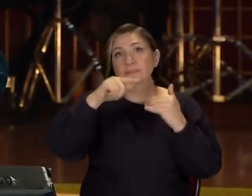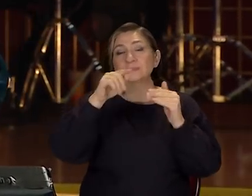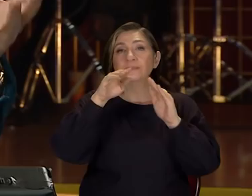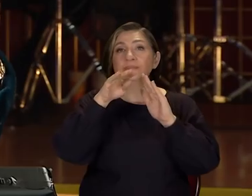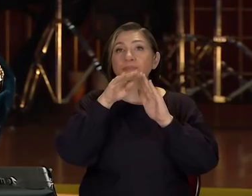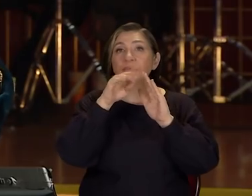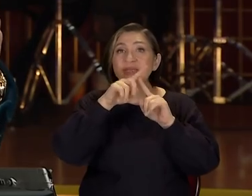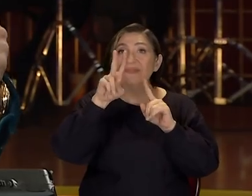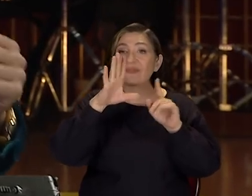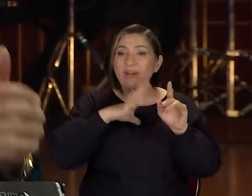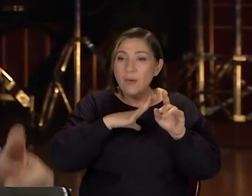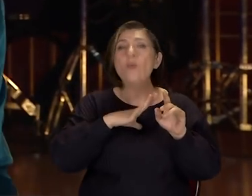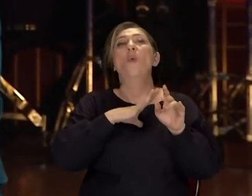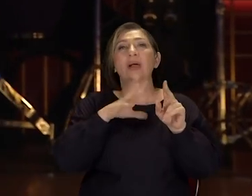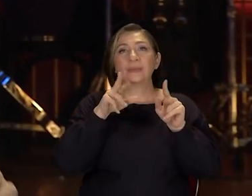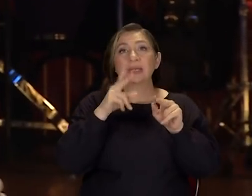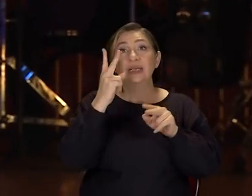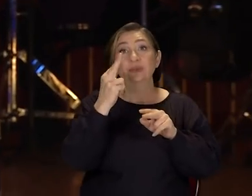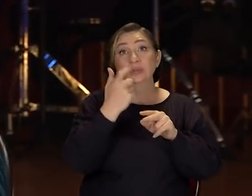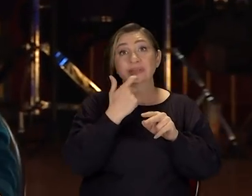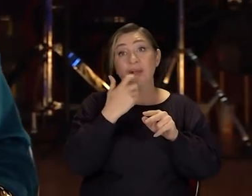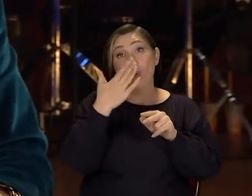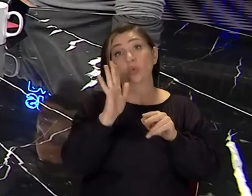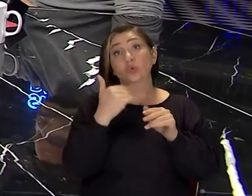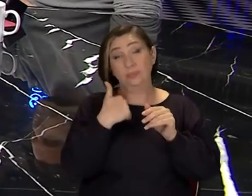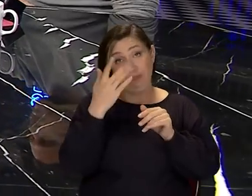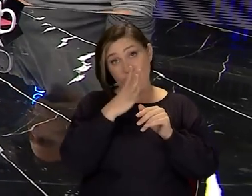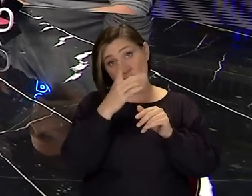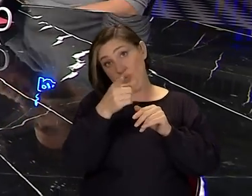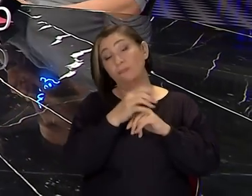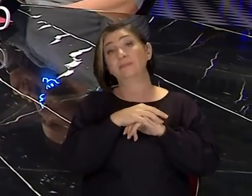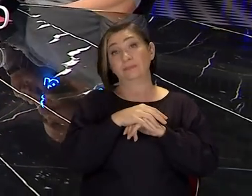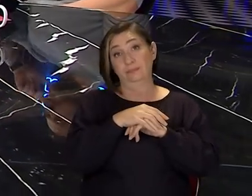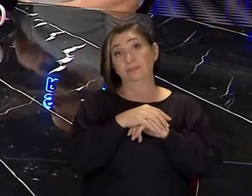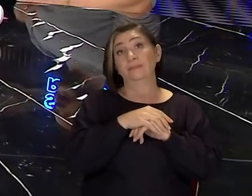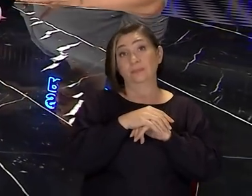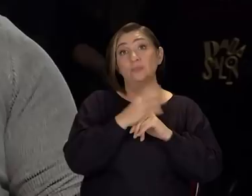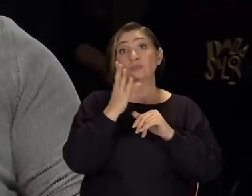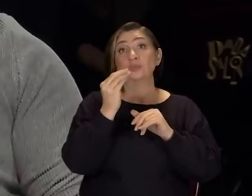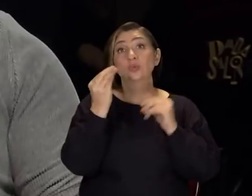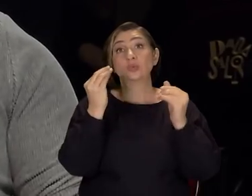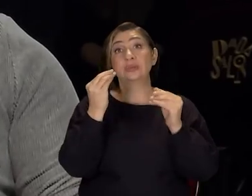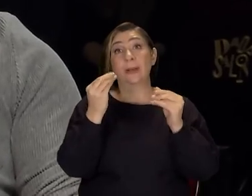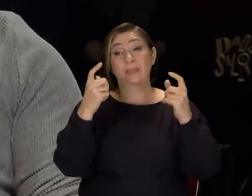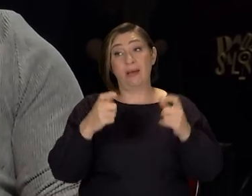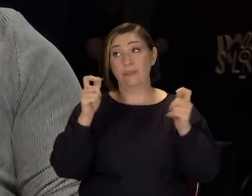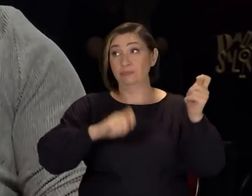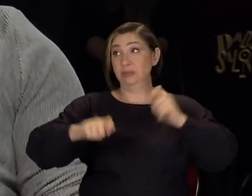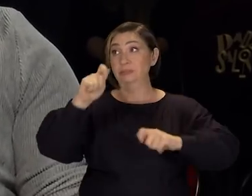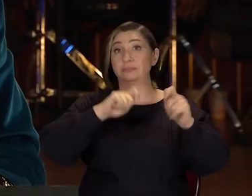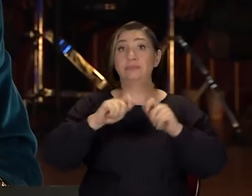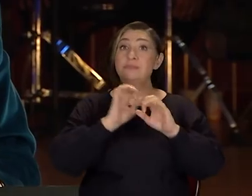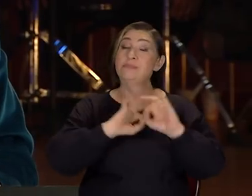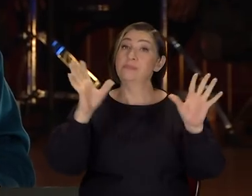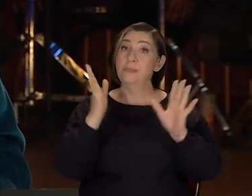program var yok gibi bir şey. Ama 2,5 senede yoktuk ortada biliyorsun. Evet. Yani ödül töreninden sonra... Teşekkür